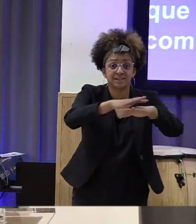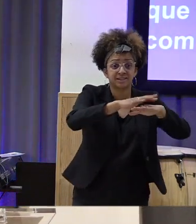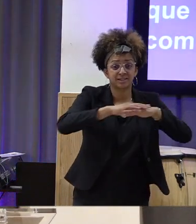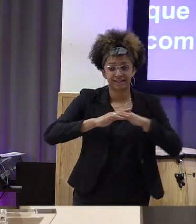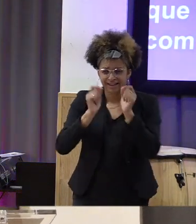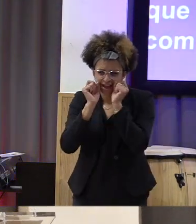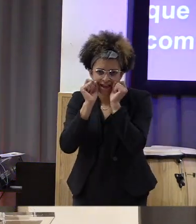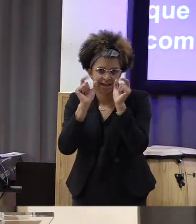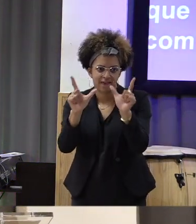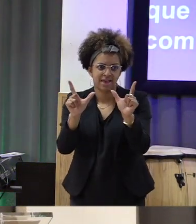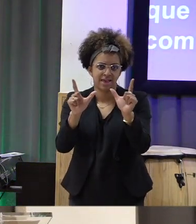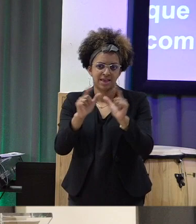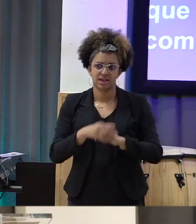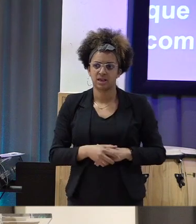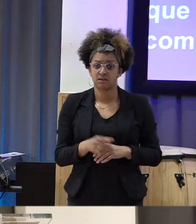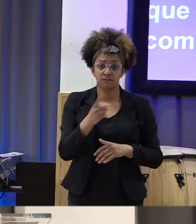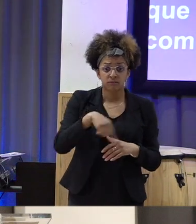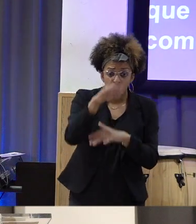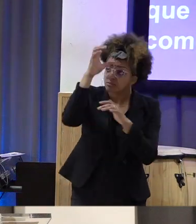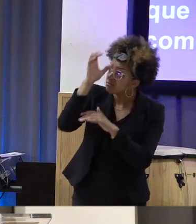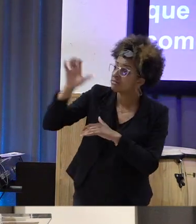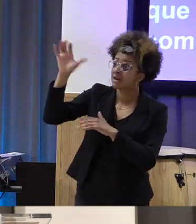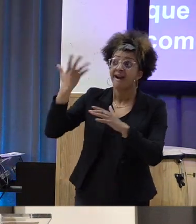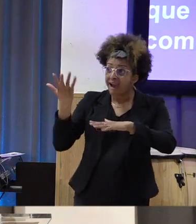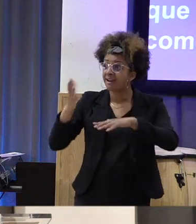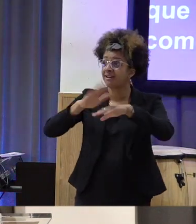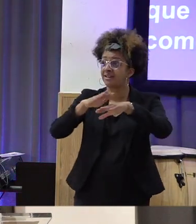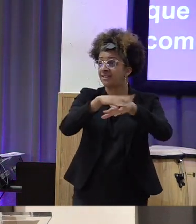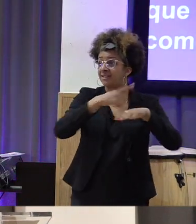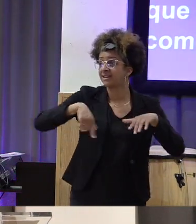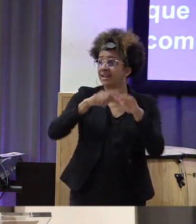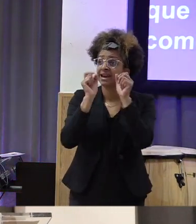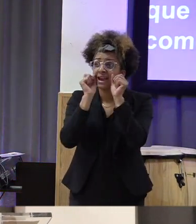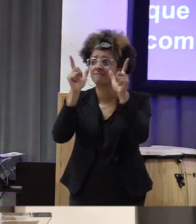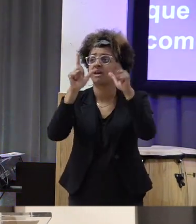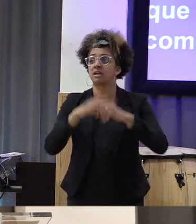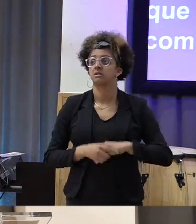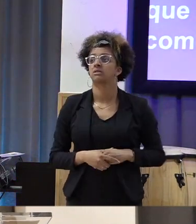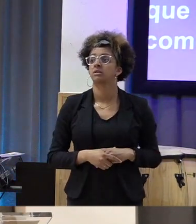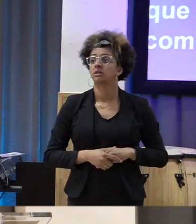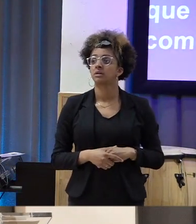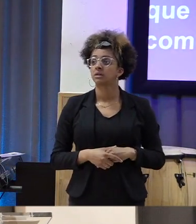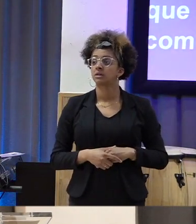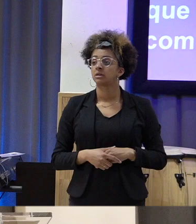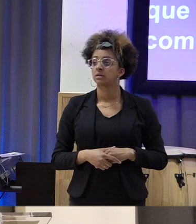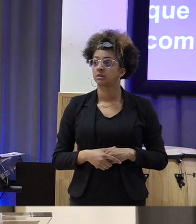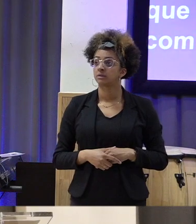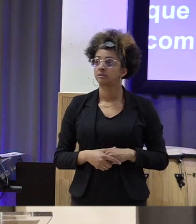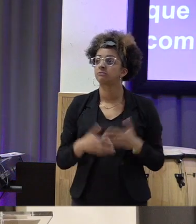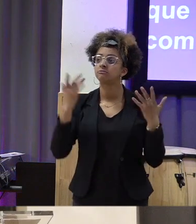réveiller ». Appel aux croyants de se réveiller. La parole